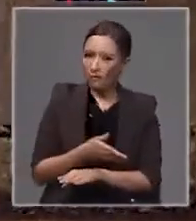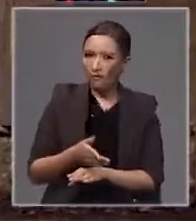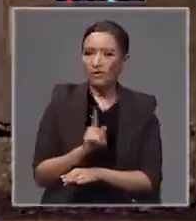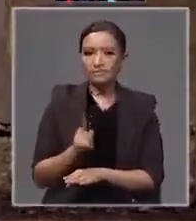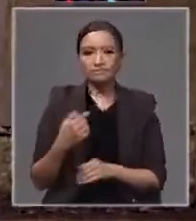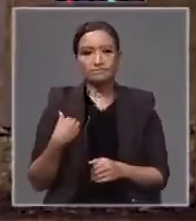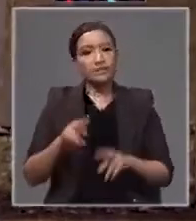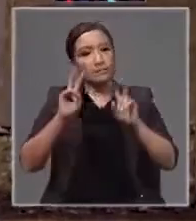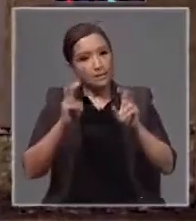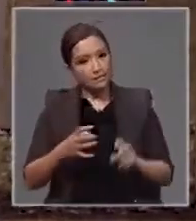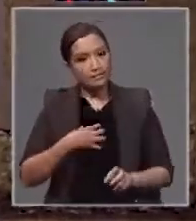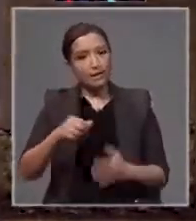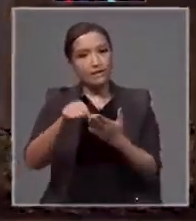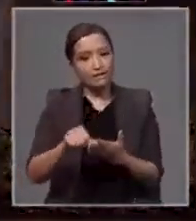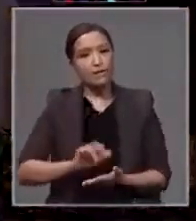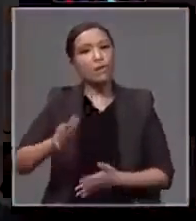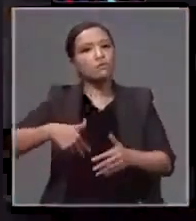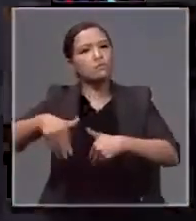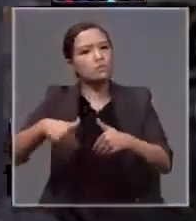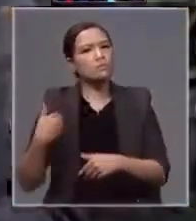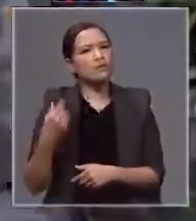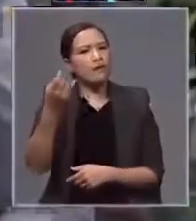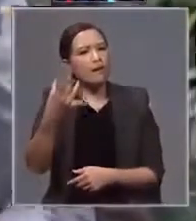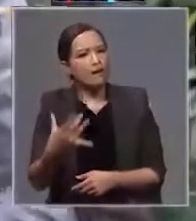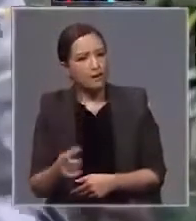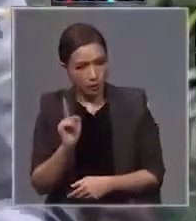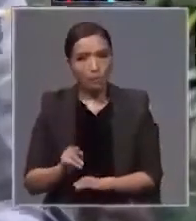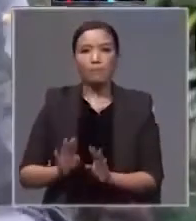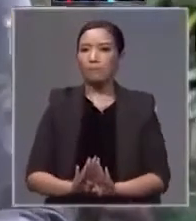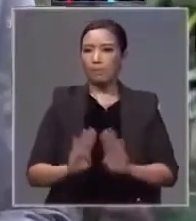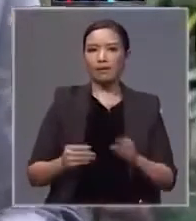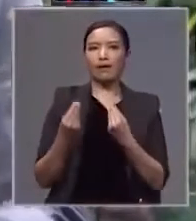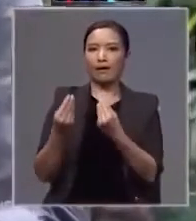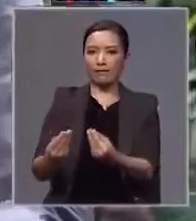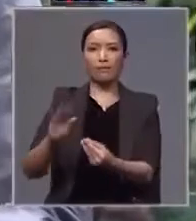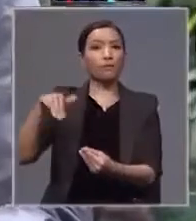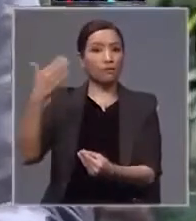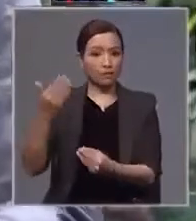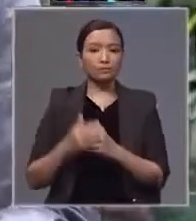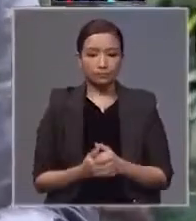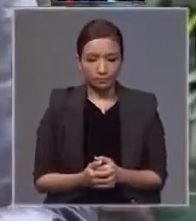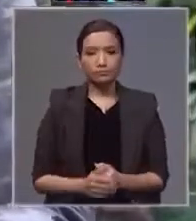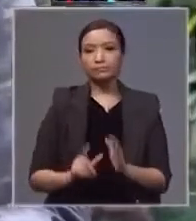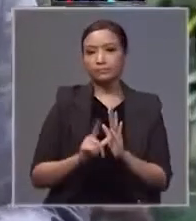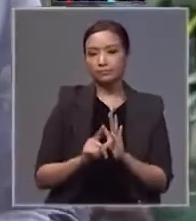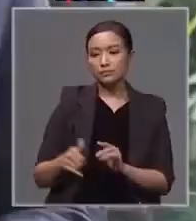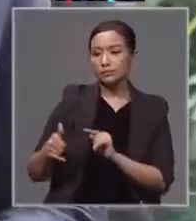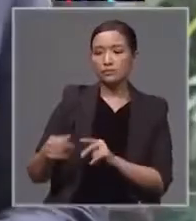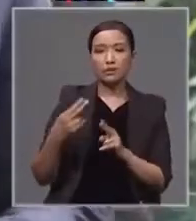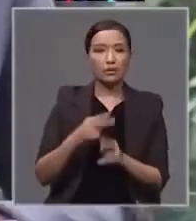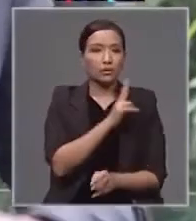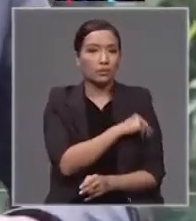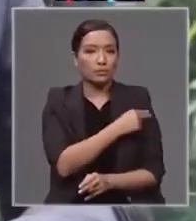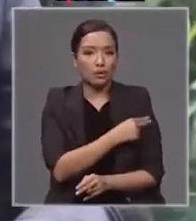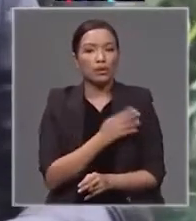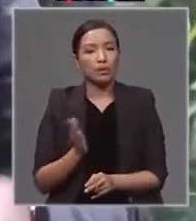การหรือประเด็นที่อยากจะแก้ของประชาชนมีอะไรบ้าง ในส่วนของมุมมองของท่านเลขาธิการคณะกรรมการสุขภาพแห่งชาติคุณหมอพลเดชปิ่นประทีปม